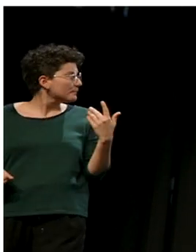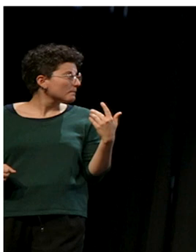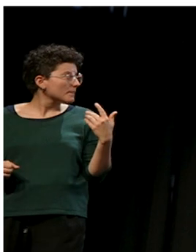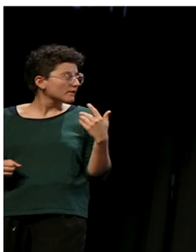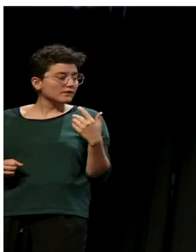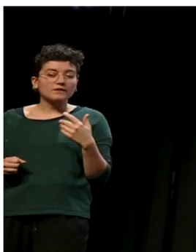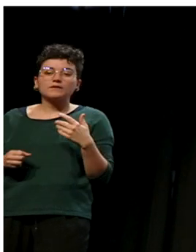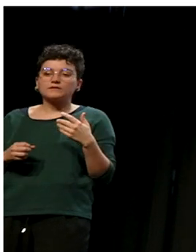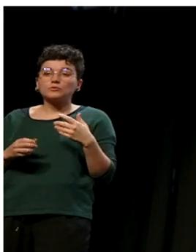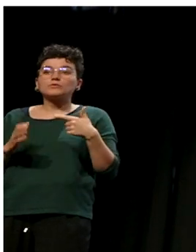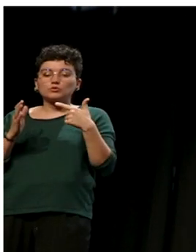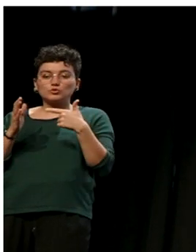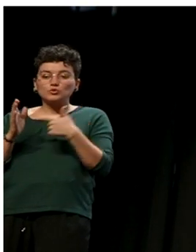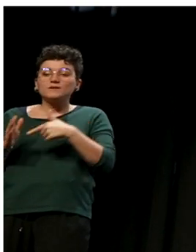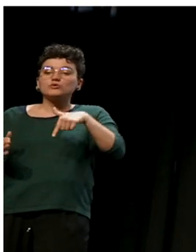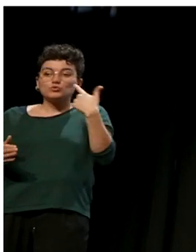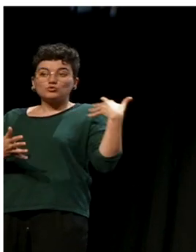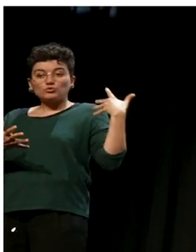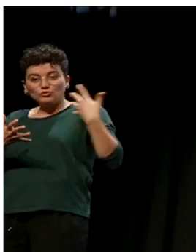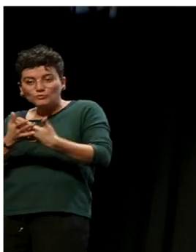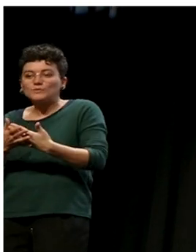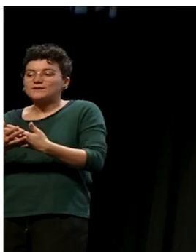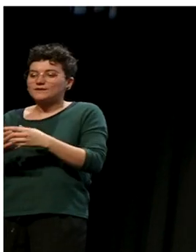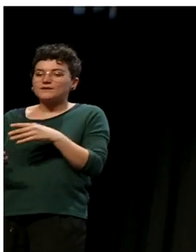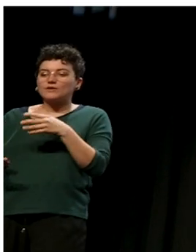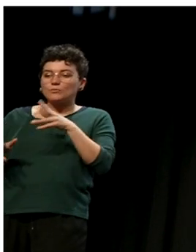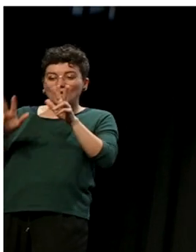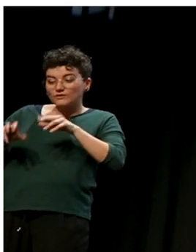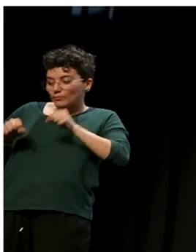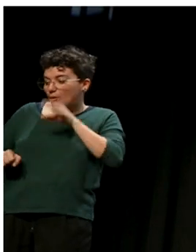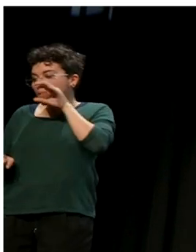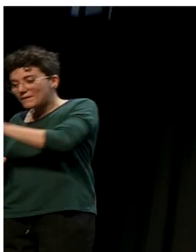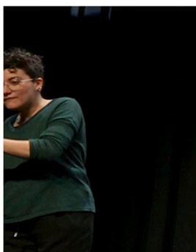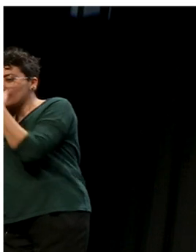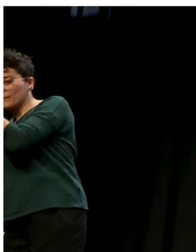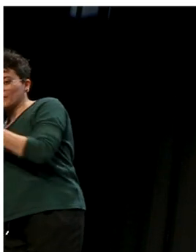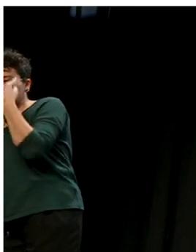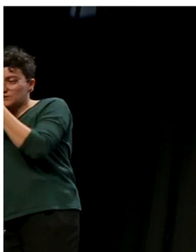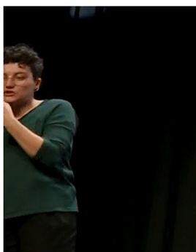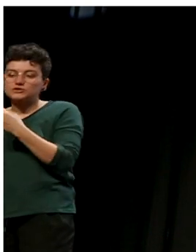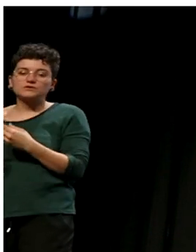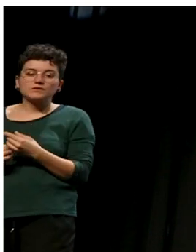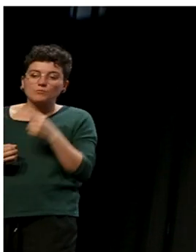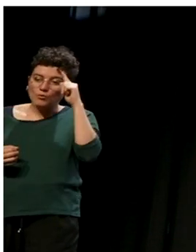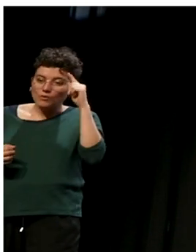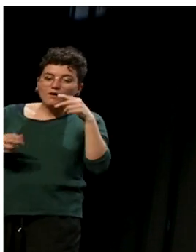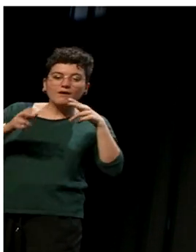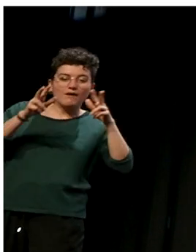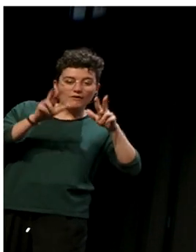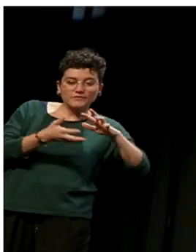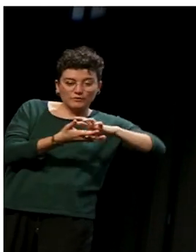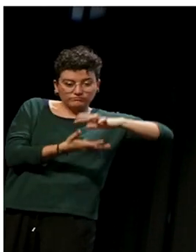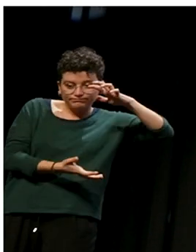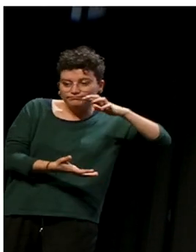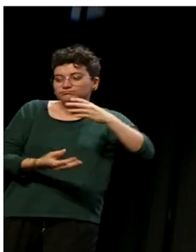où à partir de 2012, ça y est, la reconnaissance faciale marchait, tout ça parce qu'il y a une corrélation entre la puissance des machines et le nombre d'images qu'on avait dans le dataset,